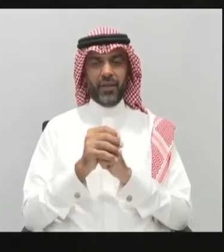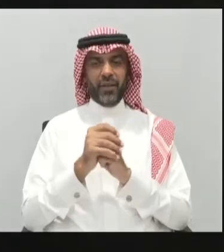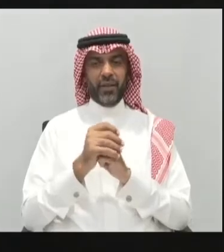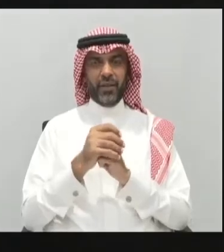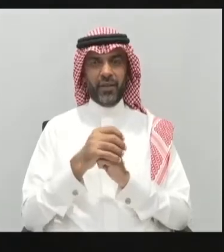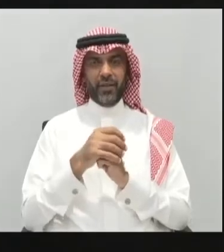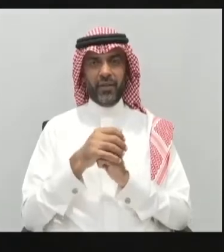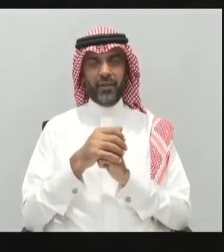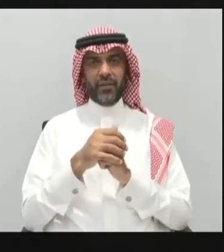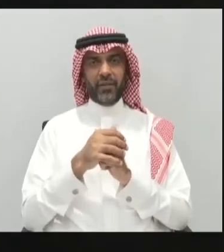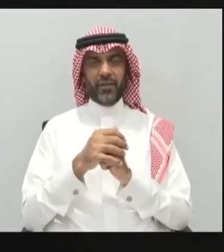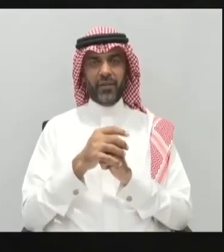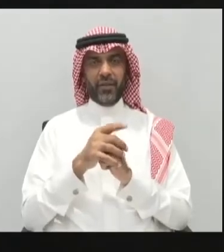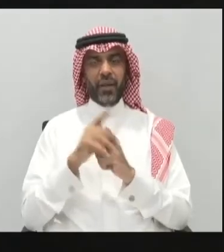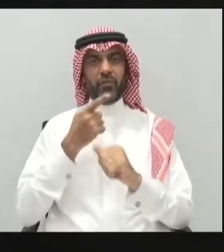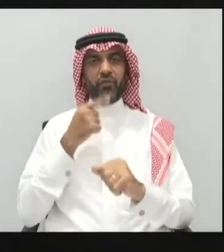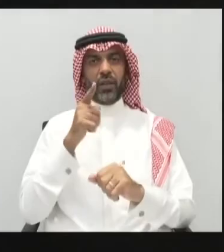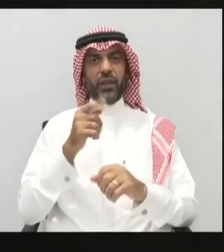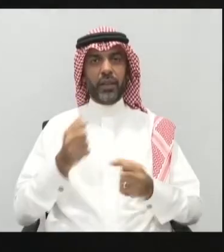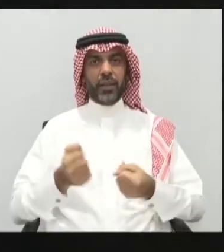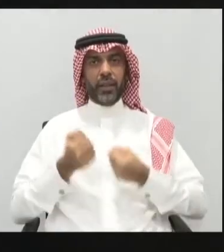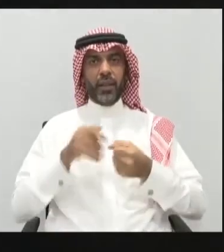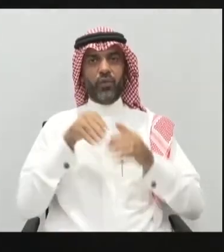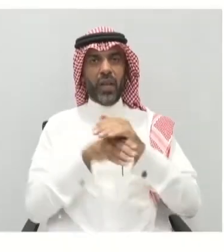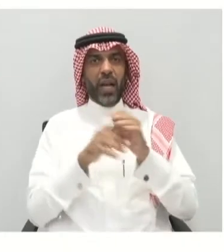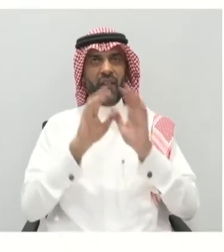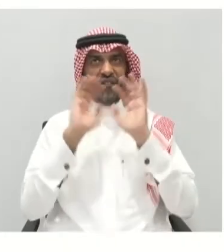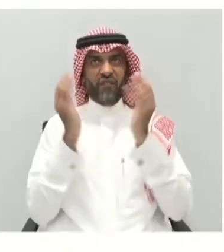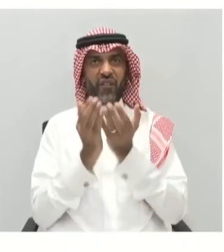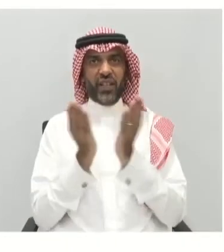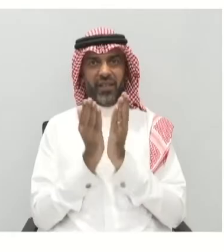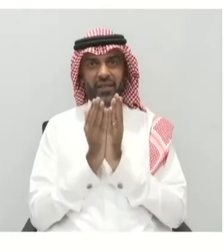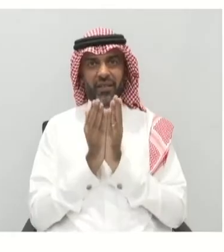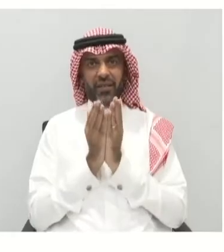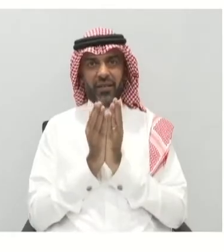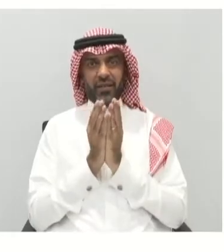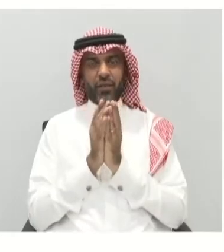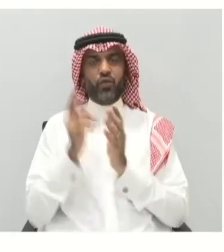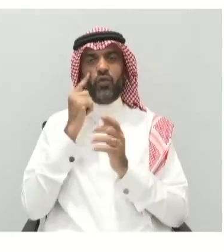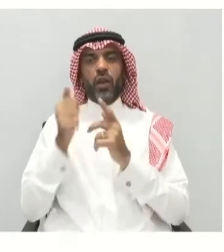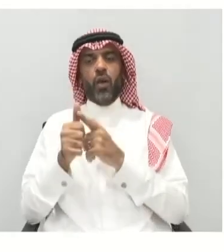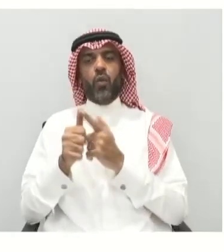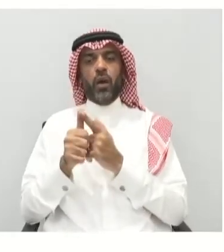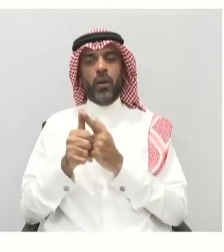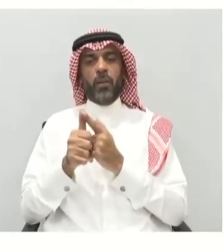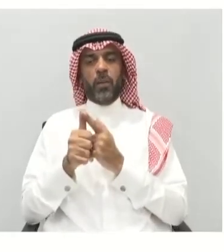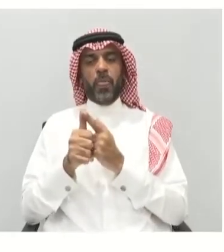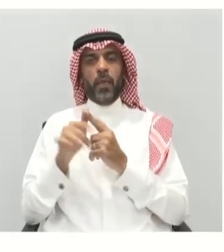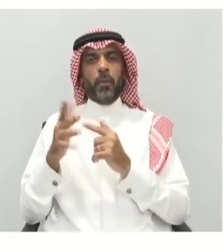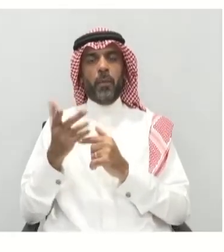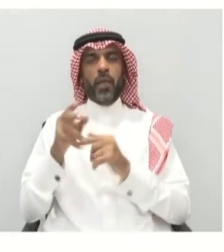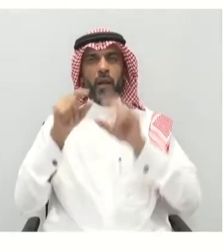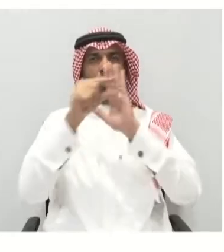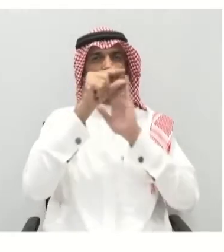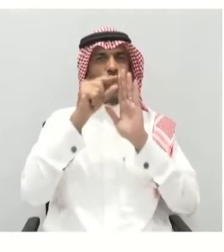هذا المثال او هذا التدريب في داخل الفصل طيب ناتي الى الموقف الاول مثلا ما هو موضوع